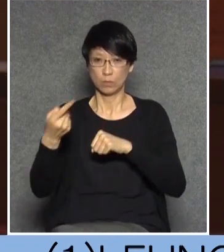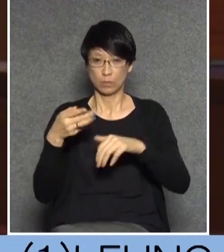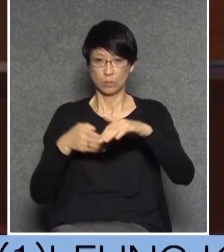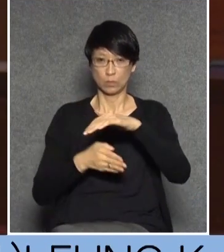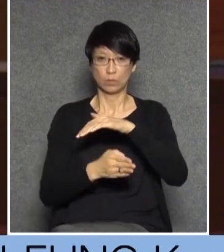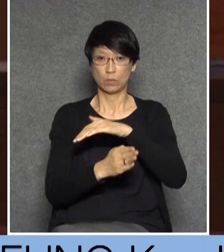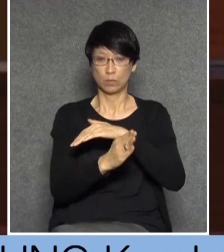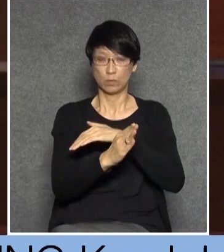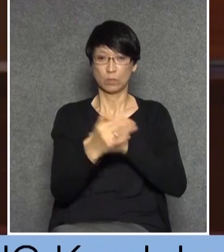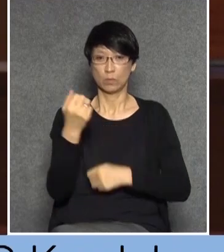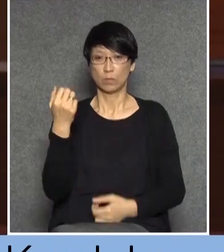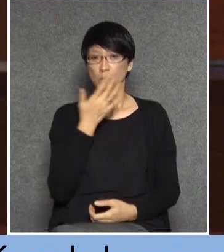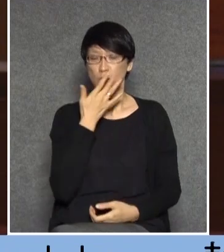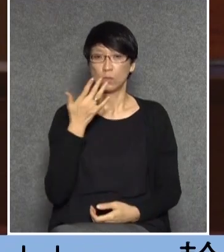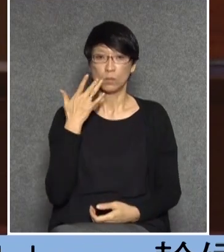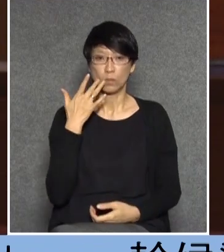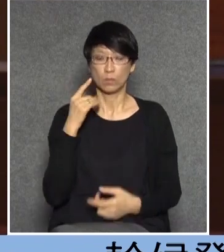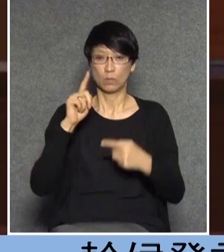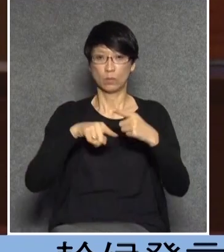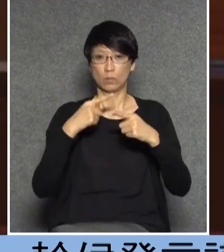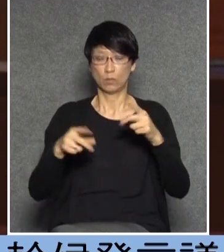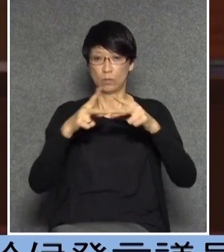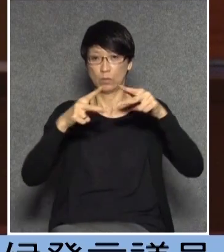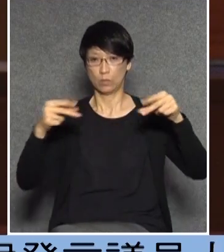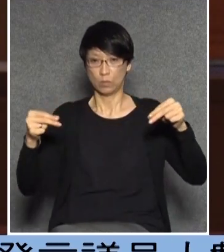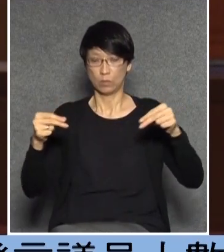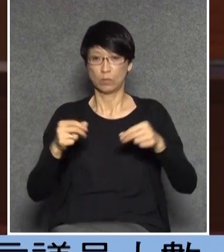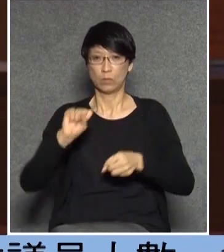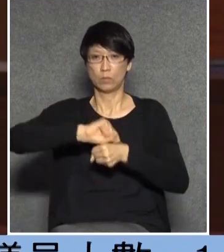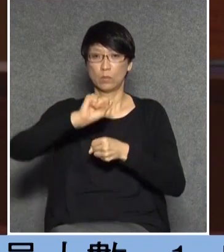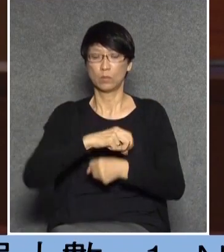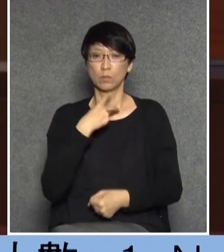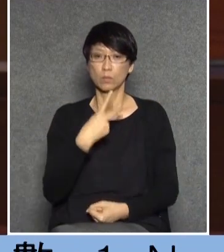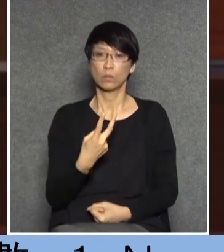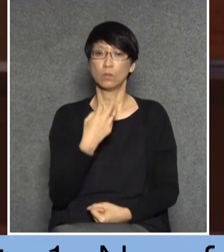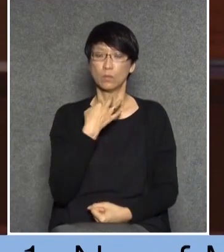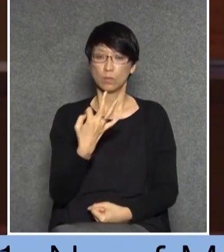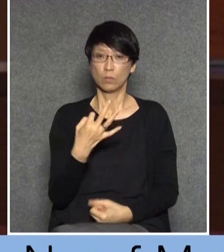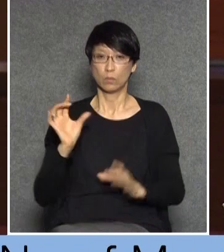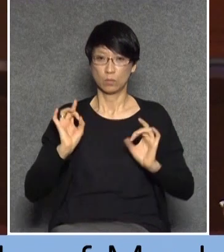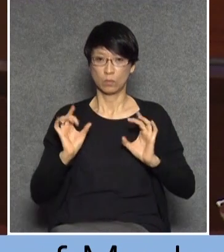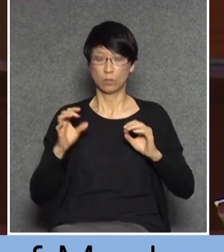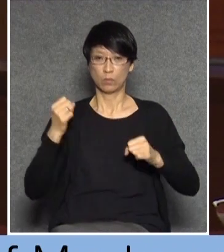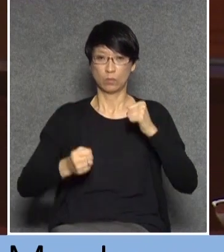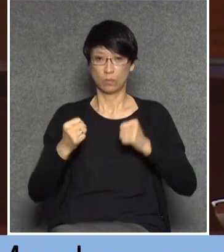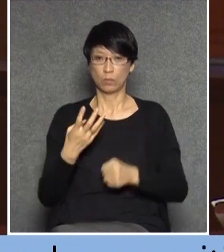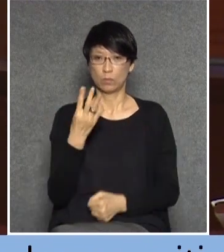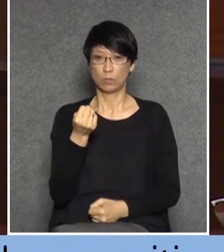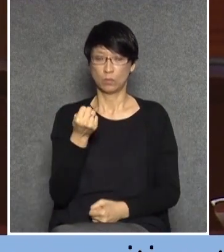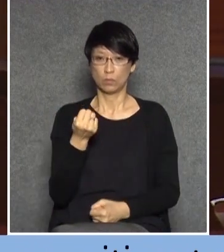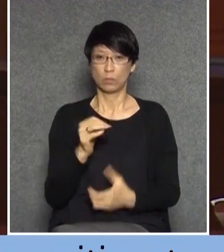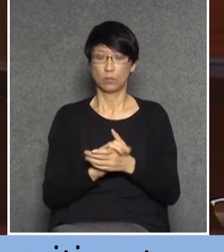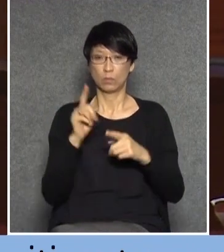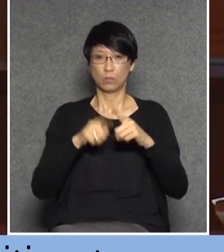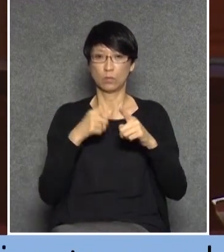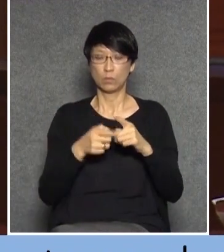都是無能為力，大欖隧道2月都加到3至5元，私家車最新收費是40元，大老山隧道4月申